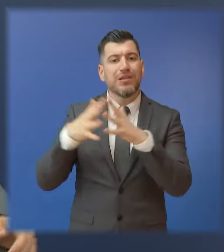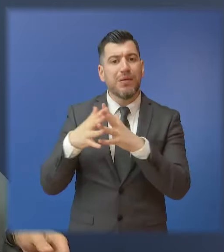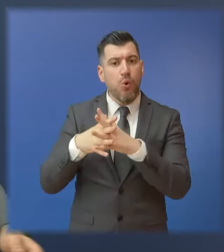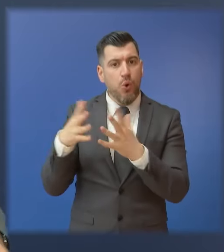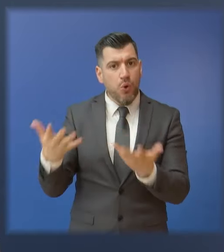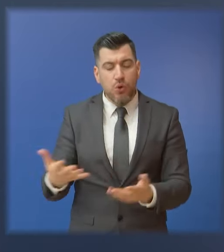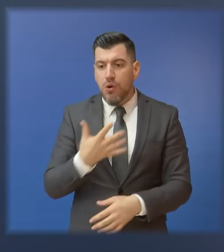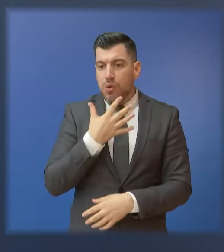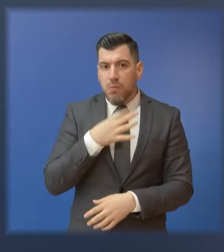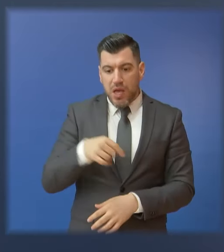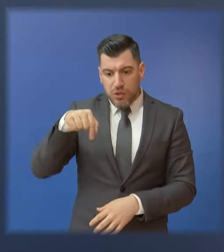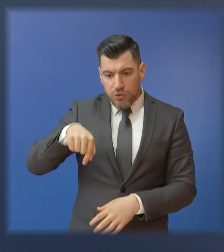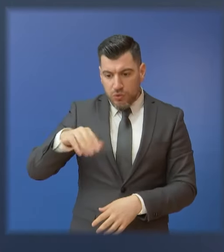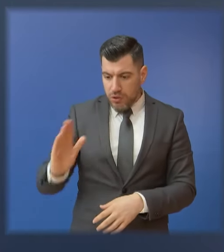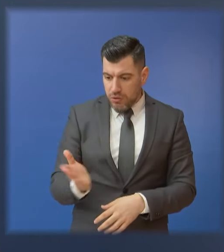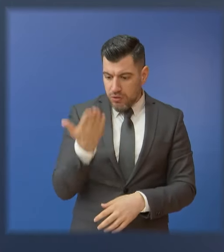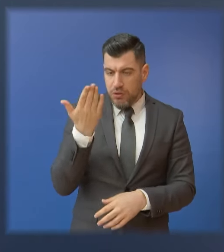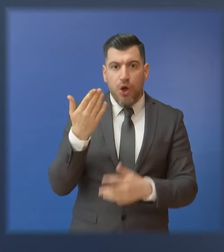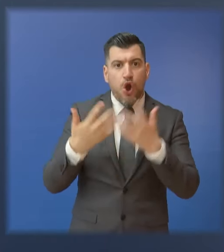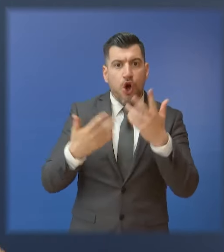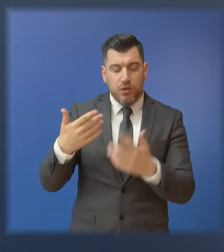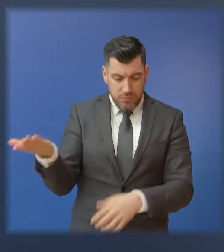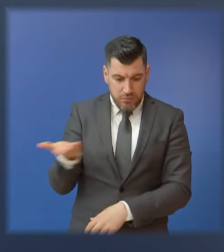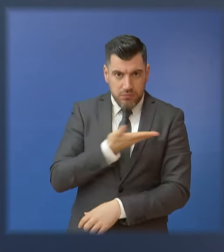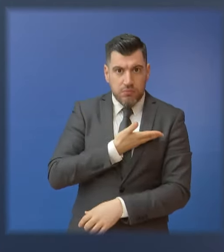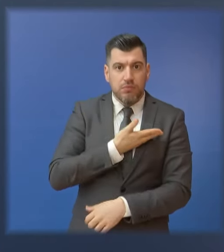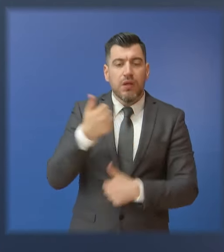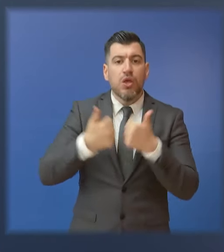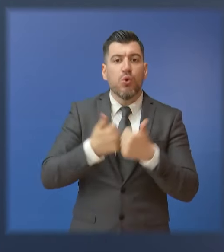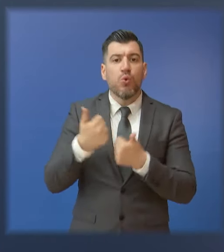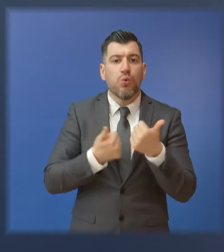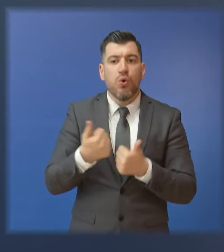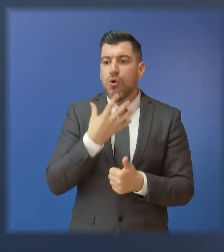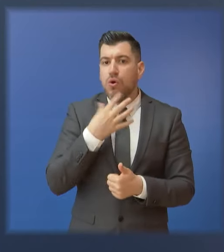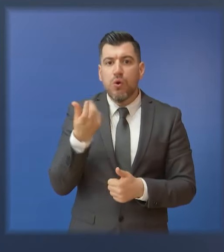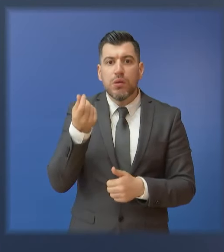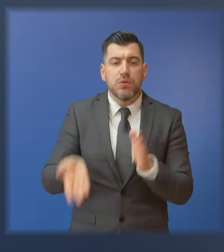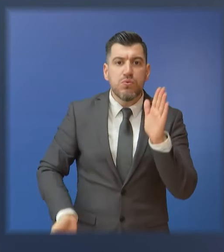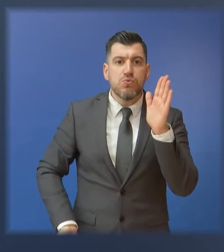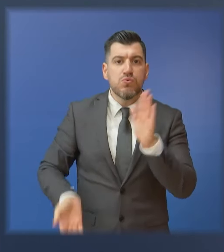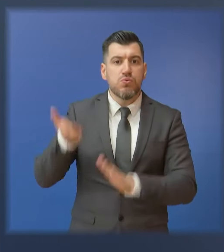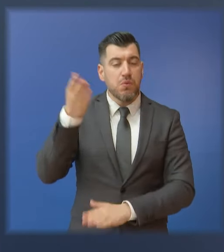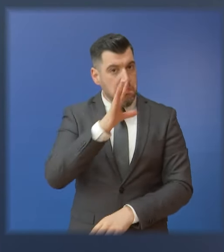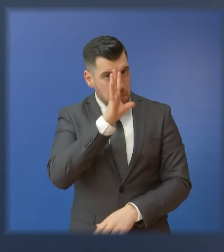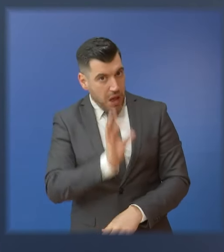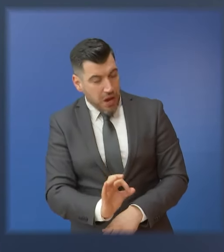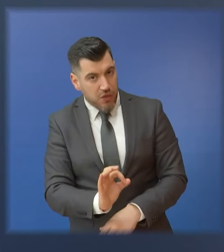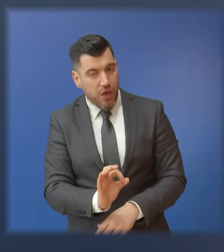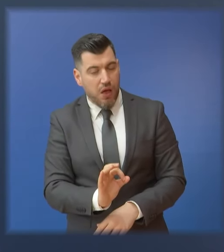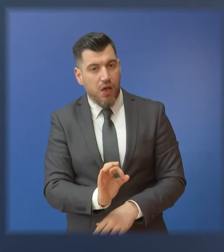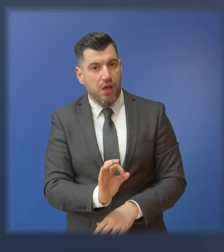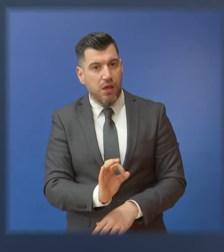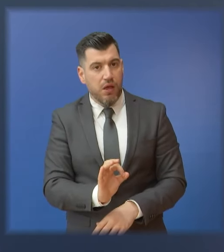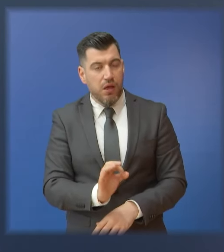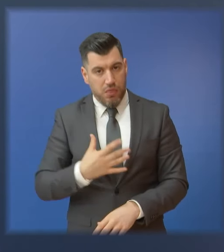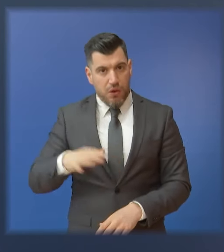δυσάρεστες εκπλήξεις ανοίγοντας στους λογαριασμούς τους για το μήνα ιούνιο λόγω των ανατιμήσεων ήθελα να σες ρωτήσω αν ισχύει πράγματι κάτι τέτοιο και αν